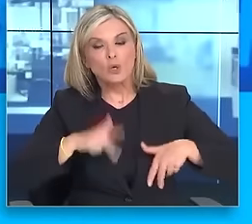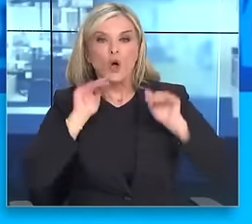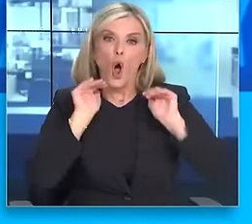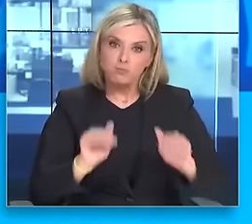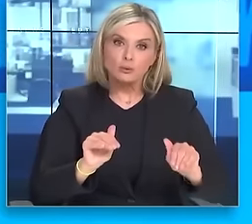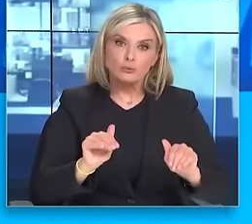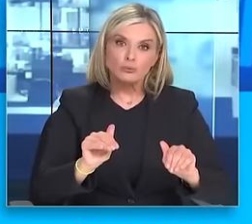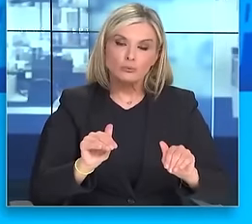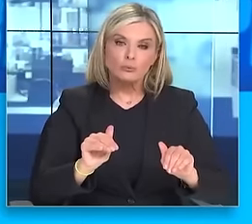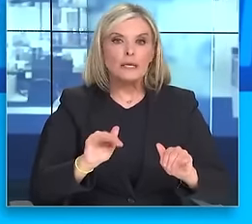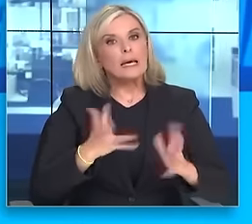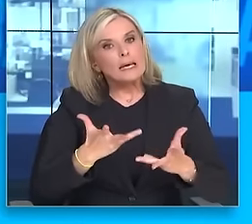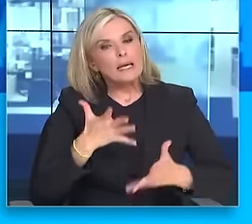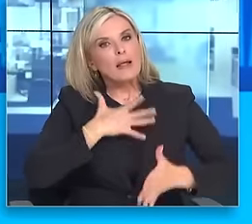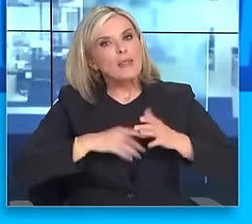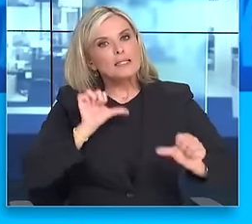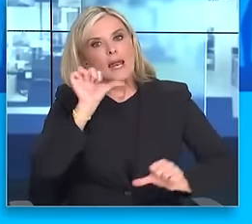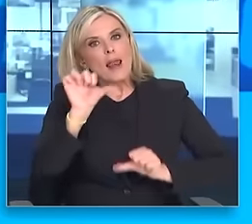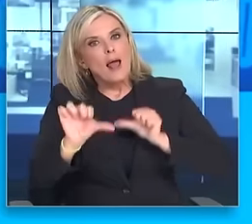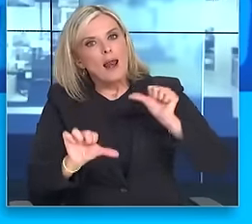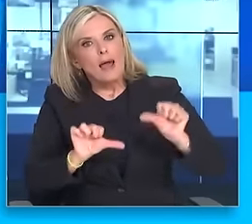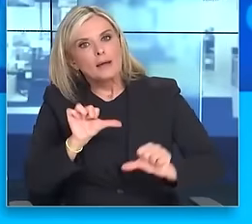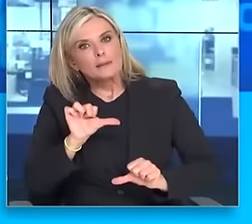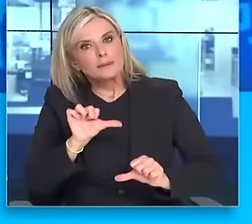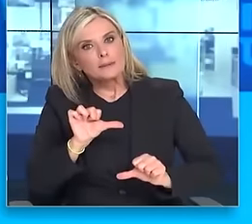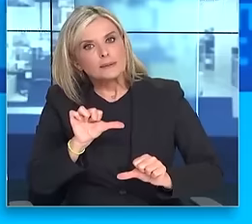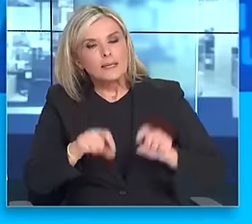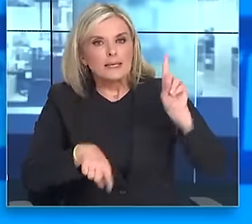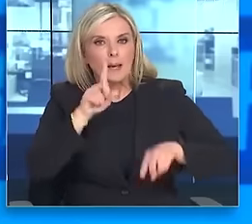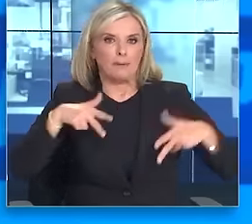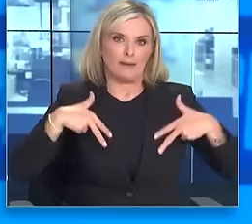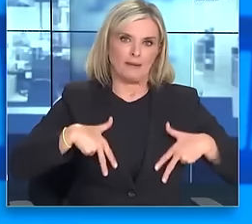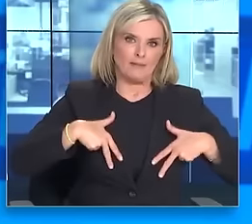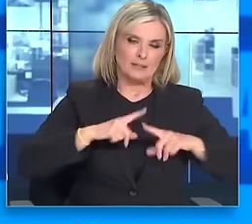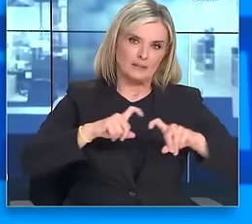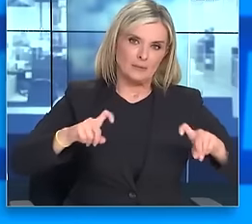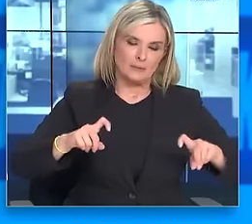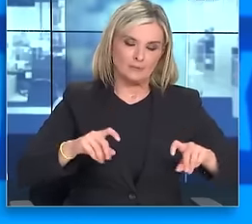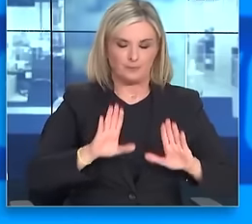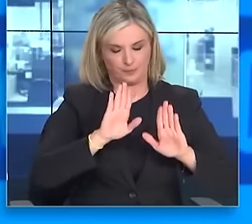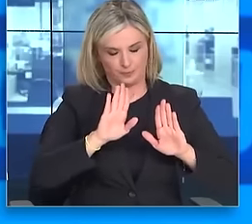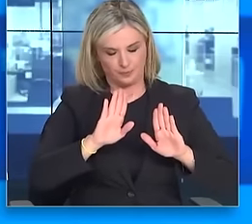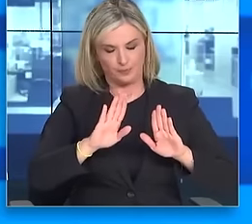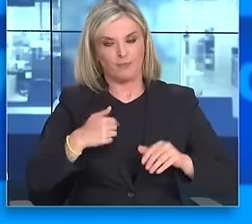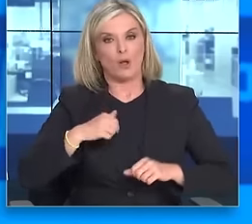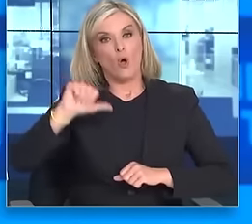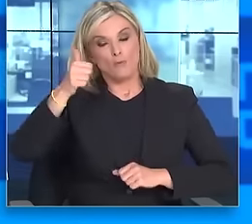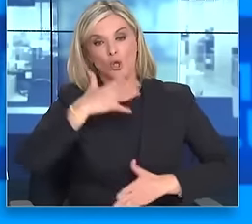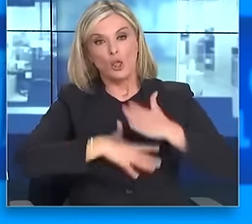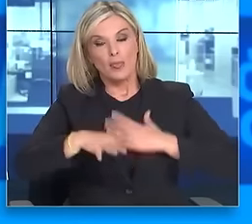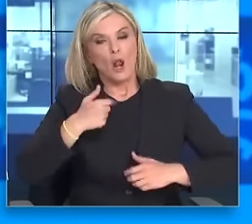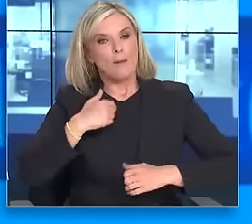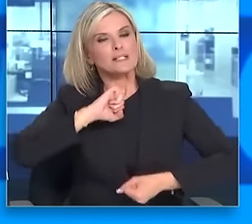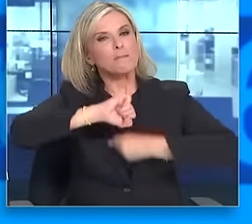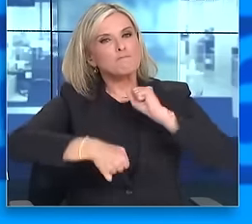θα σκεφτόσασταν ότι πρέπει να αλλάξουν ορισμένα πράγματα στο πώς κινείται η κυβέρνηση? Πάντα θέλω να γινόμαστε καλύτεροι. Μπορούμε καλύτερα. Δεν υπάρχει καμία εμβολία γι' αυτό. Αλλά